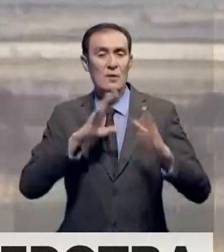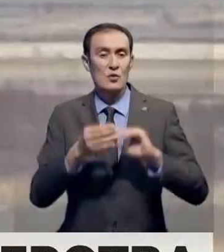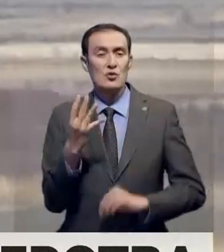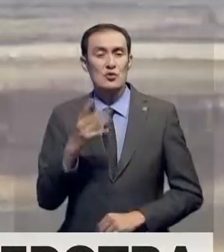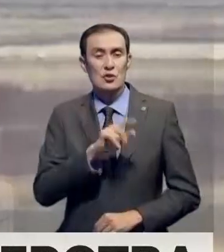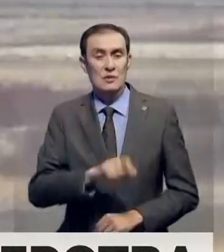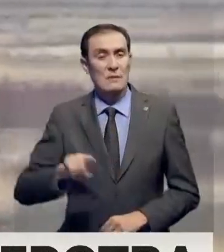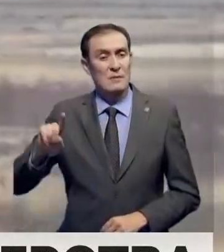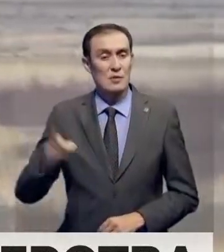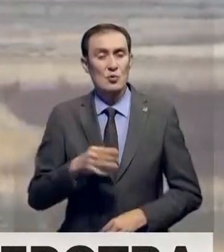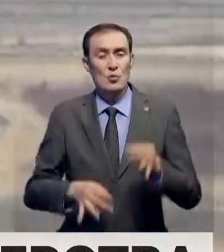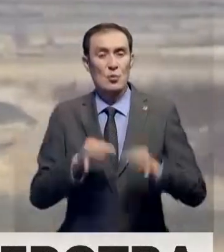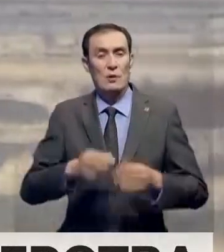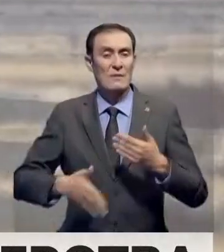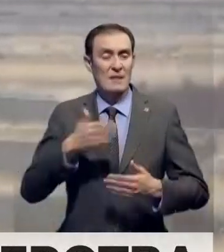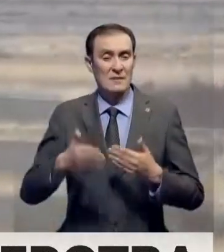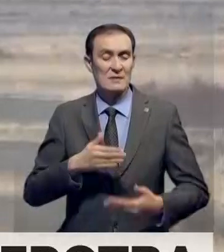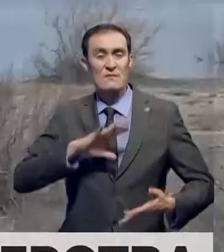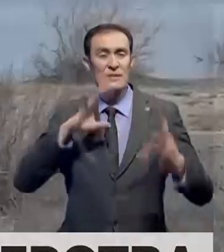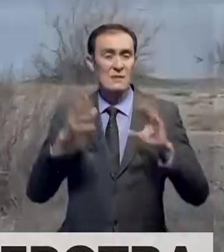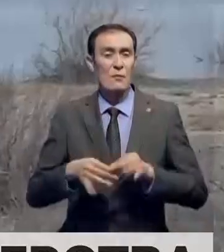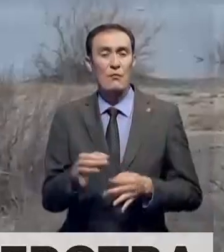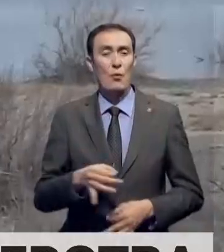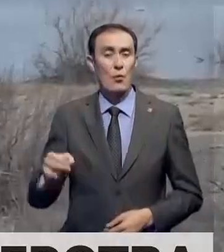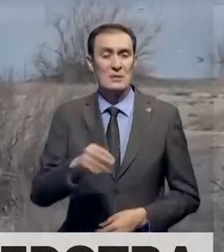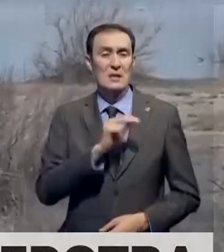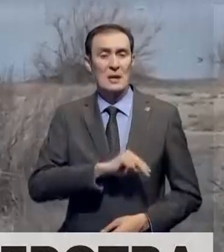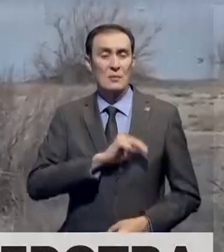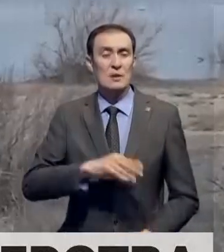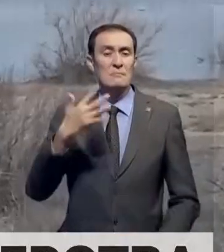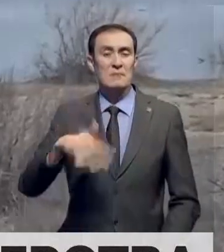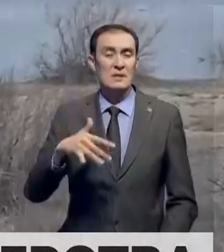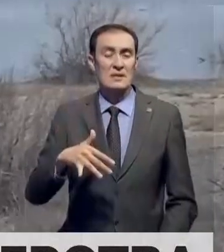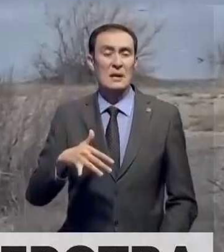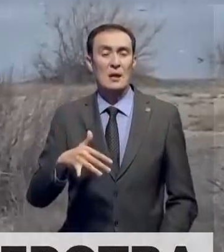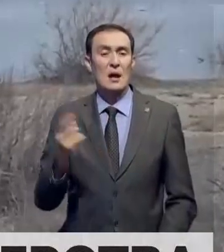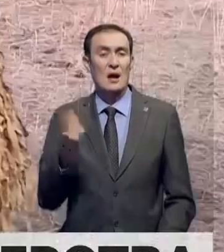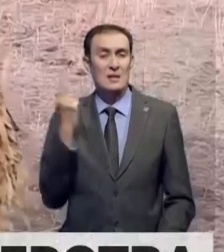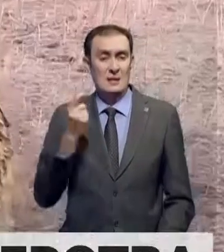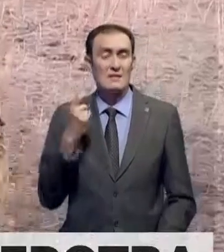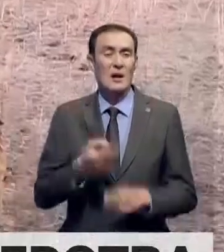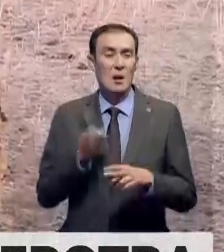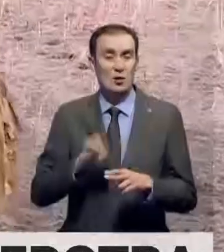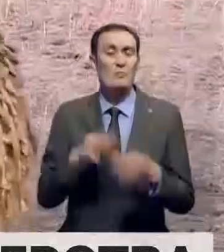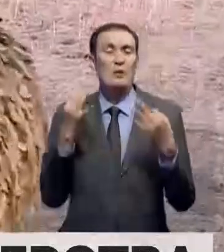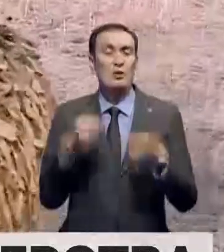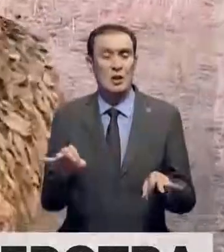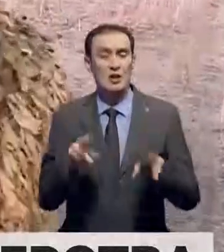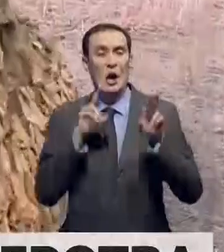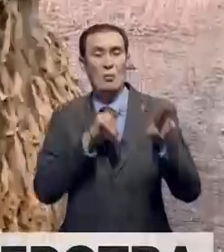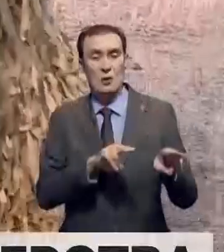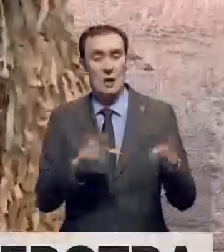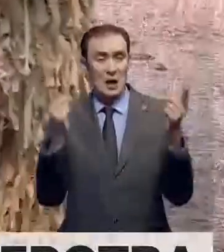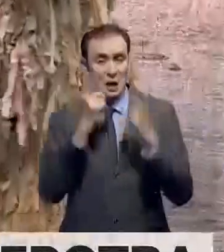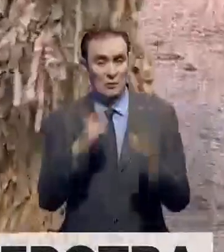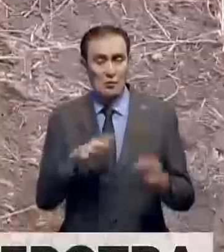В итоге 4 человека привлечены к уголовной ответственности. Всего в регионе работает 50 охотничьих хозяйств, в которых разрешена